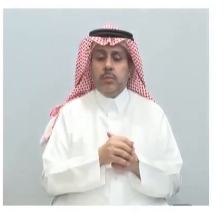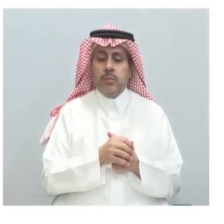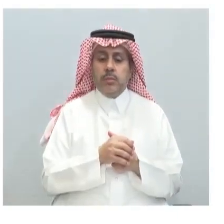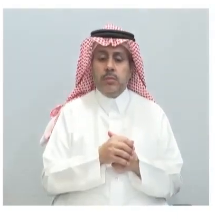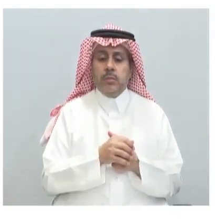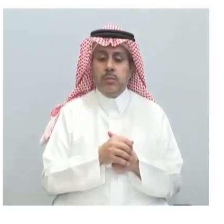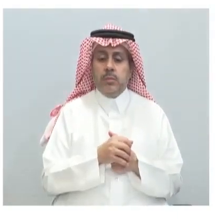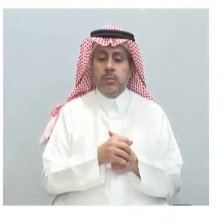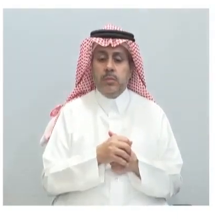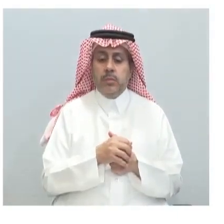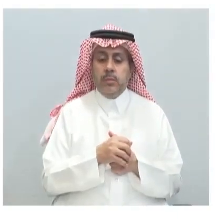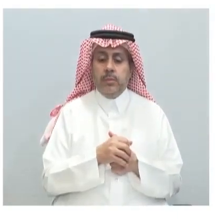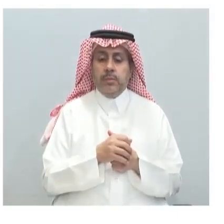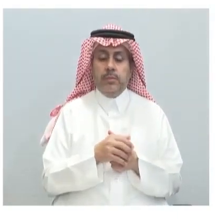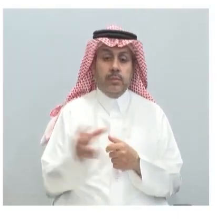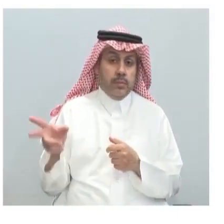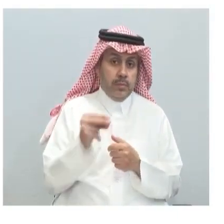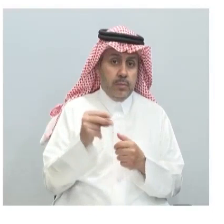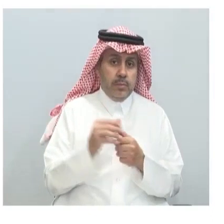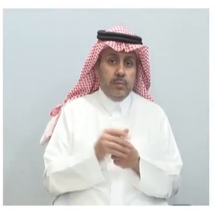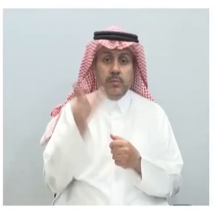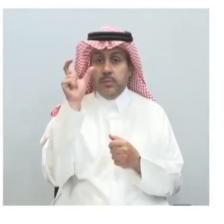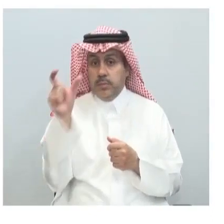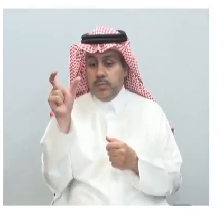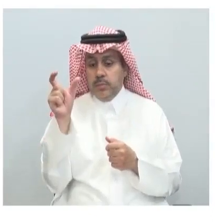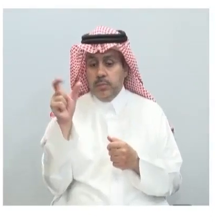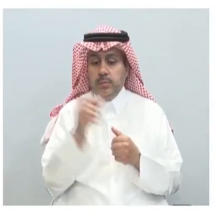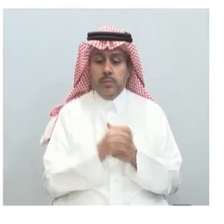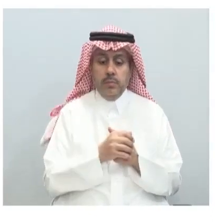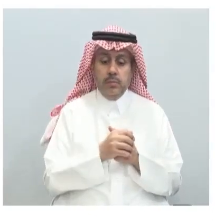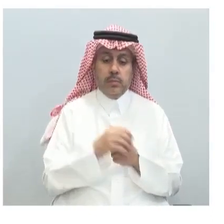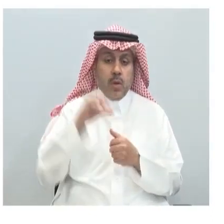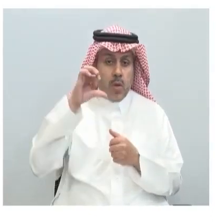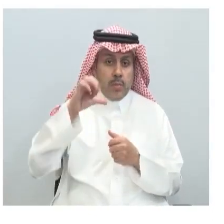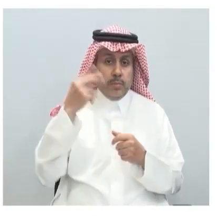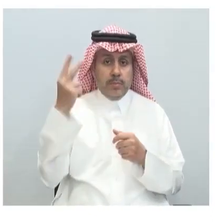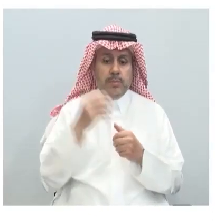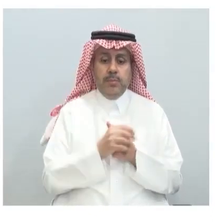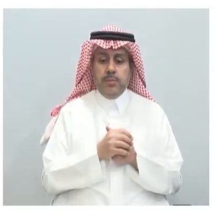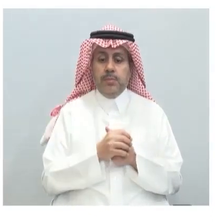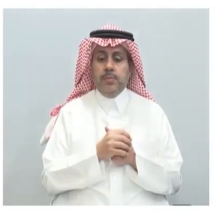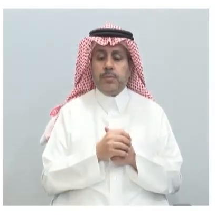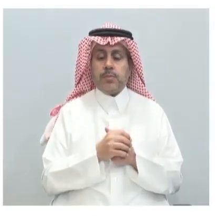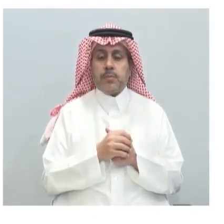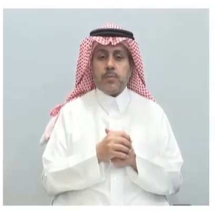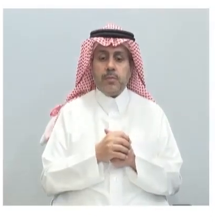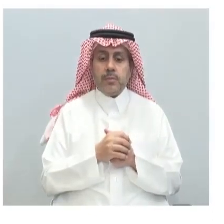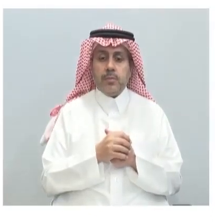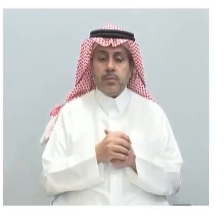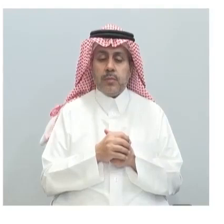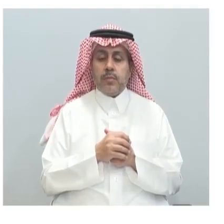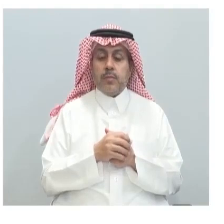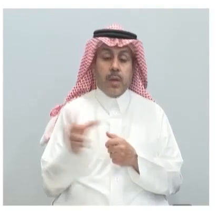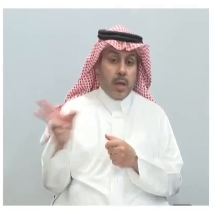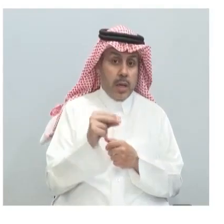هي النواتج هي لاحظ ال n o 2 ال ان 2 وهنا